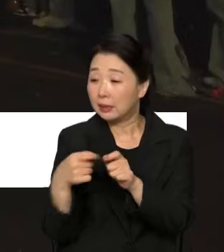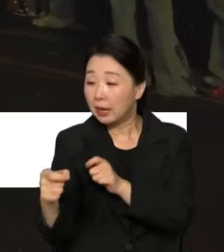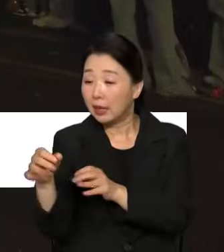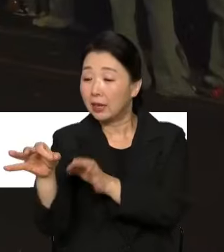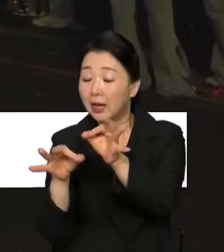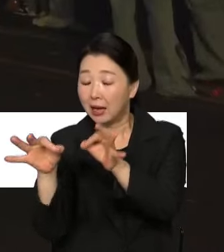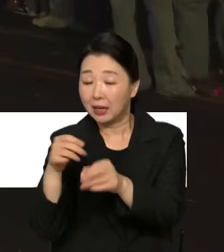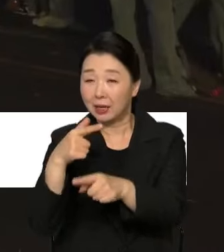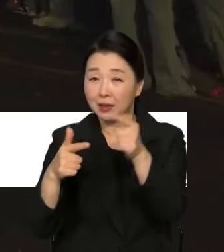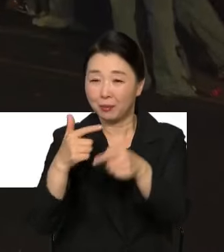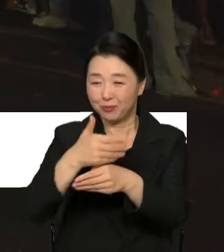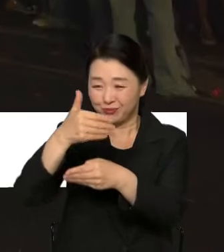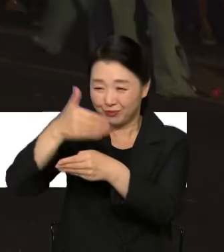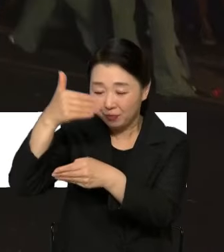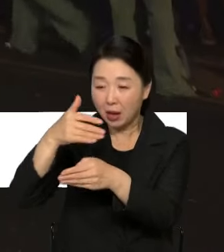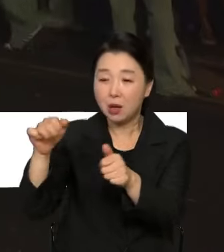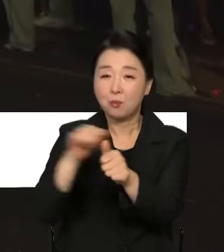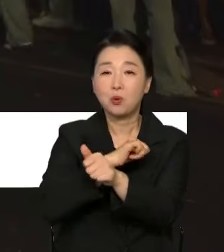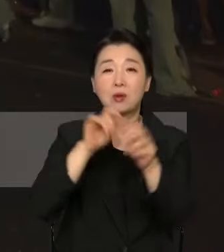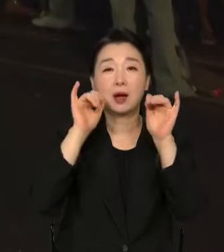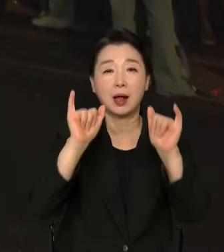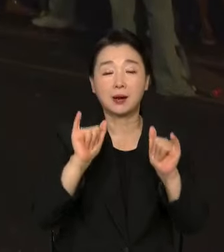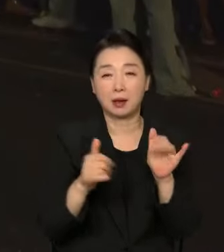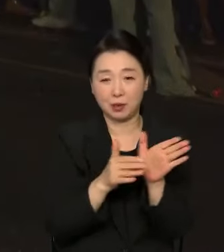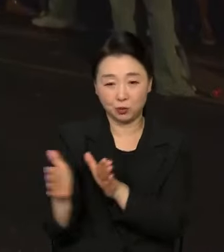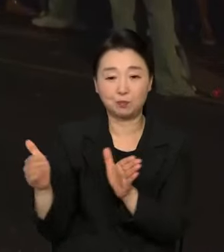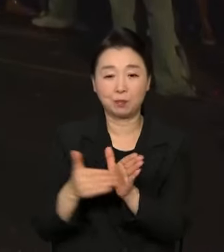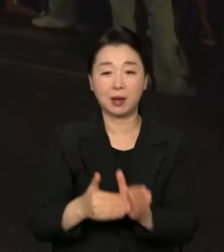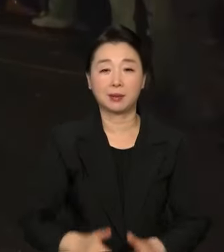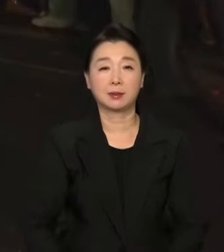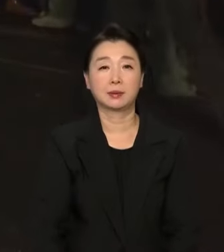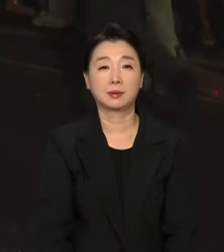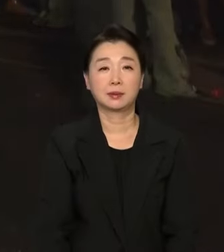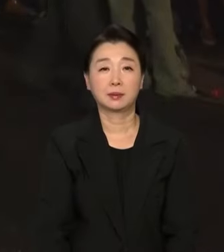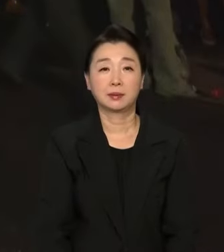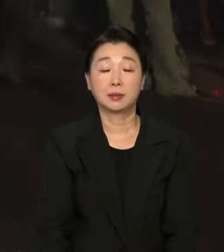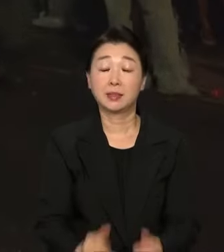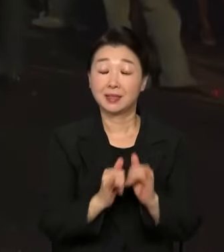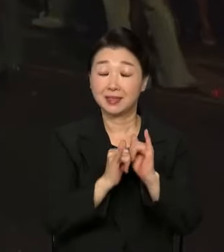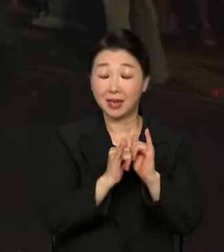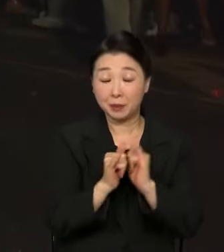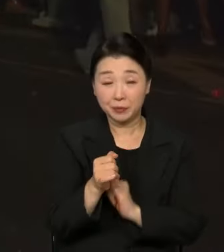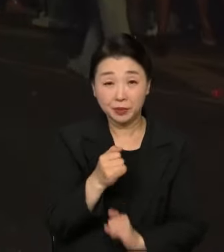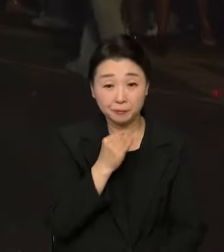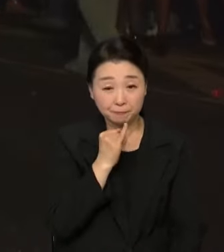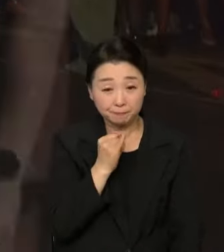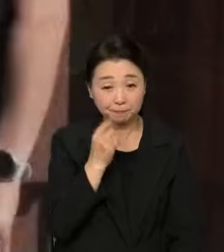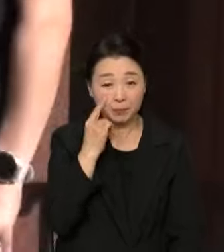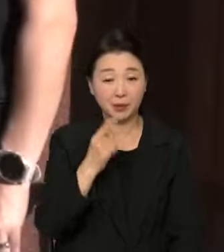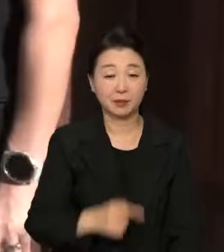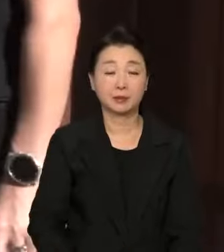등 혹시 모를 폭력 사태에 대비해 만반의 준비를 마친 모습입니다. 주민들 이야기 들어보시죠.